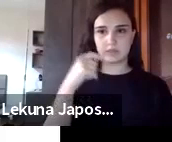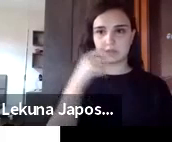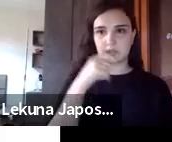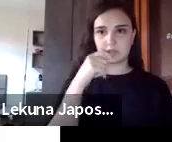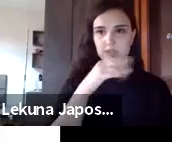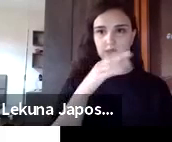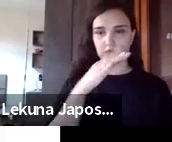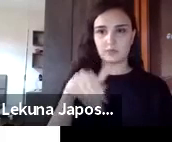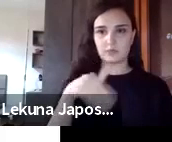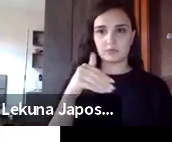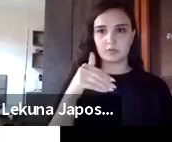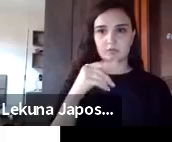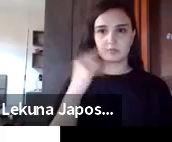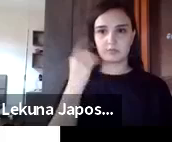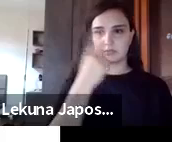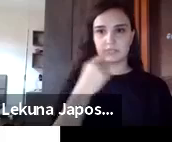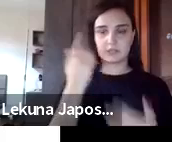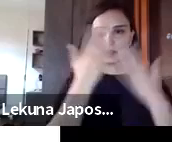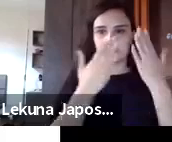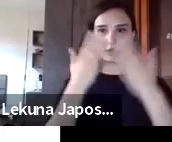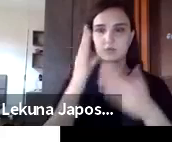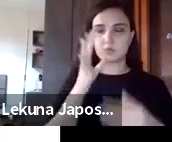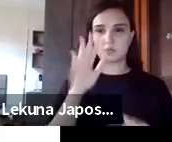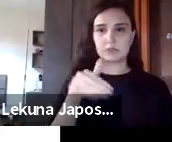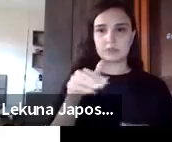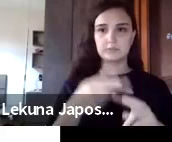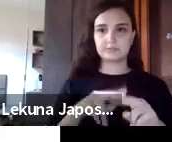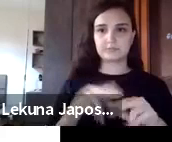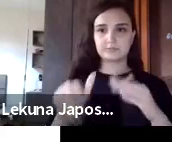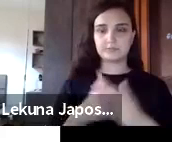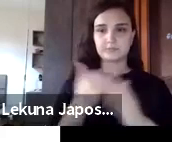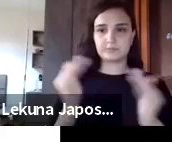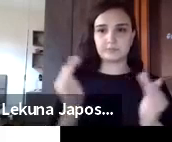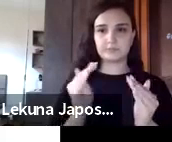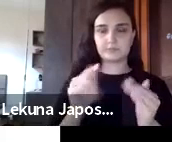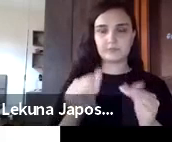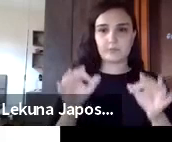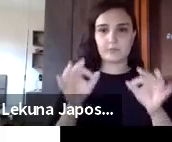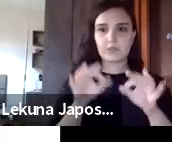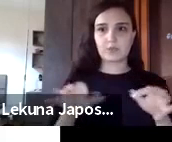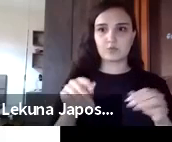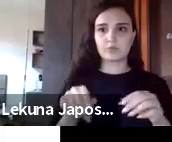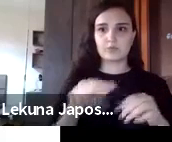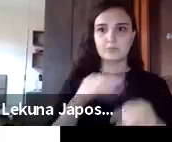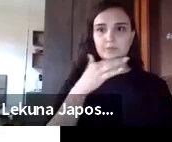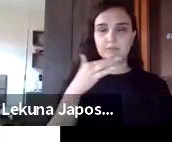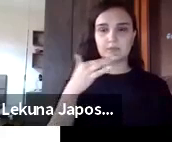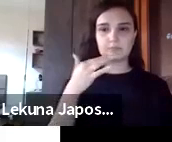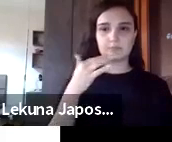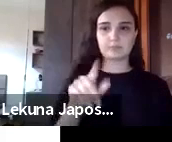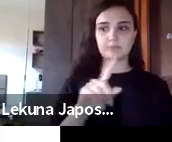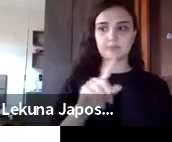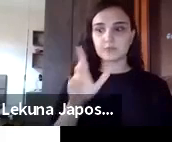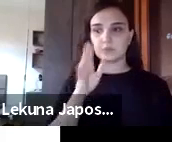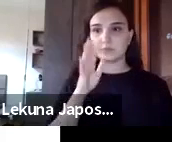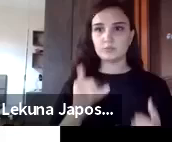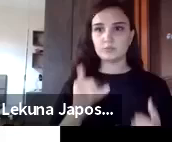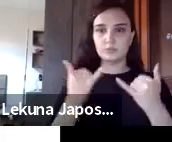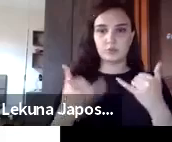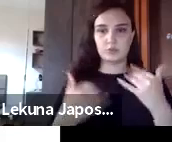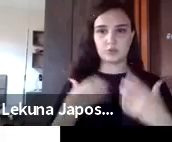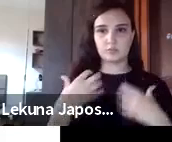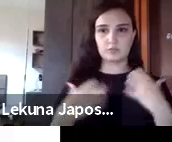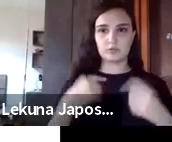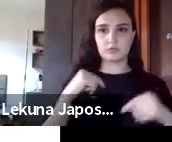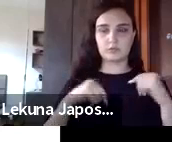გამოხეხვის დრო არ მაქვს, პირის დაბანის დრო არ მაქვს, ხო, იმიტომ რომ ეს ახალია, უჩვეულოა, იმდენად რაღაცნაირი შფოთვა